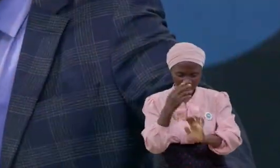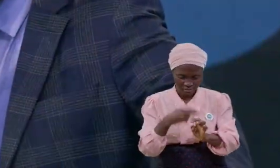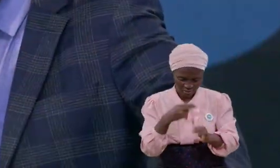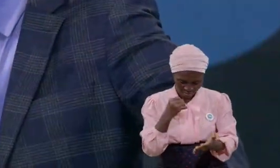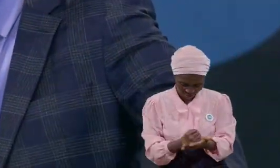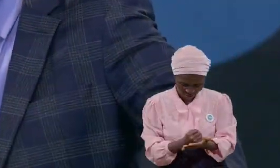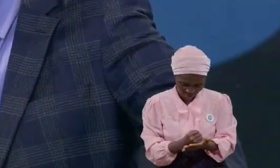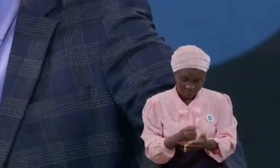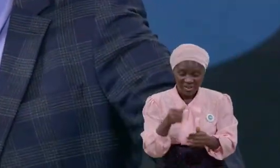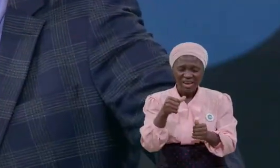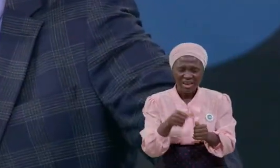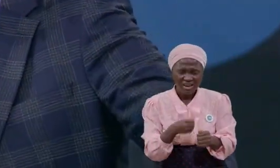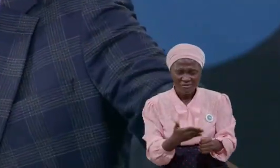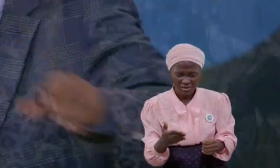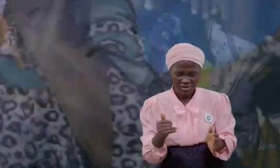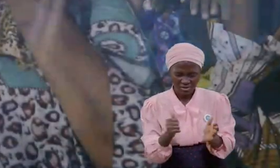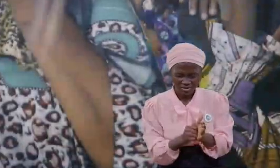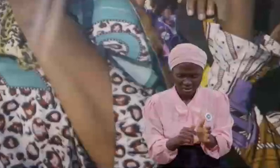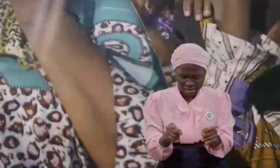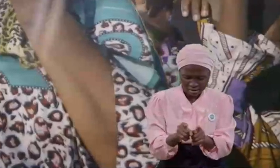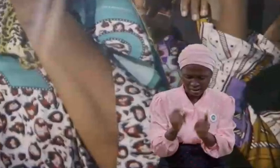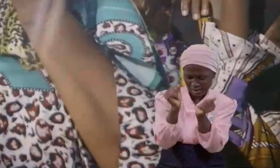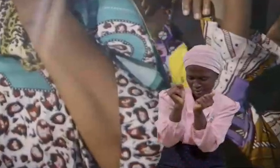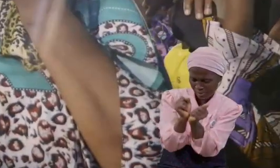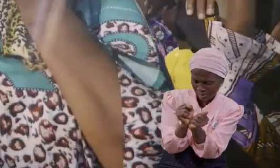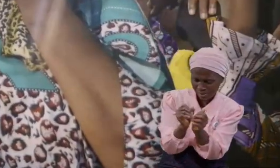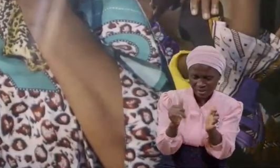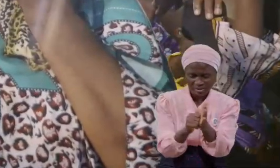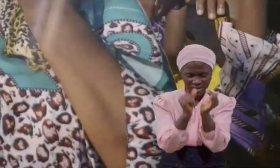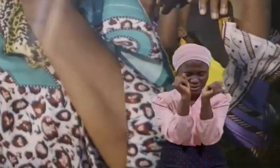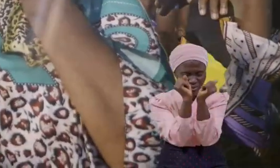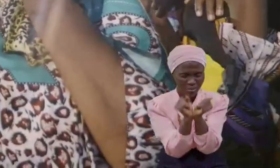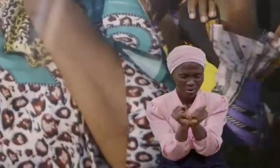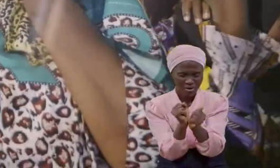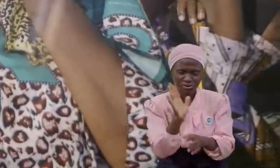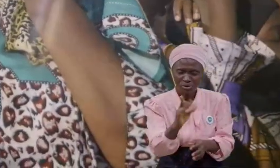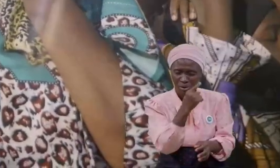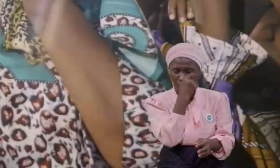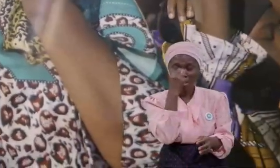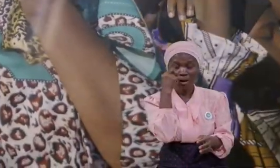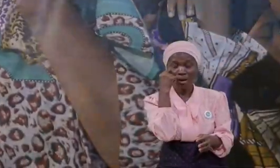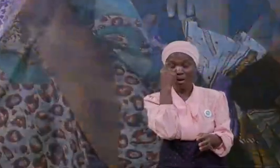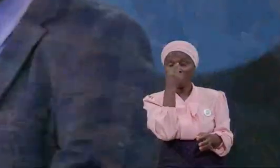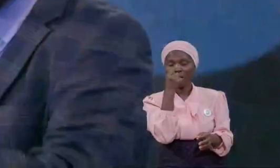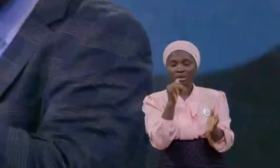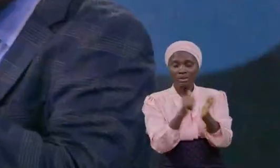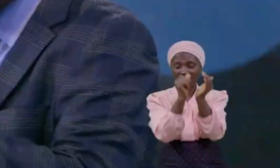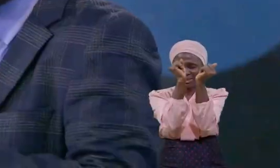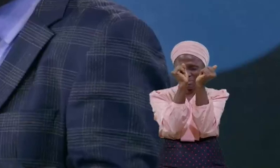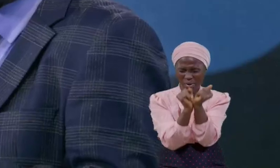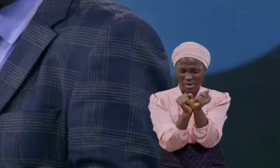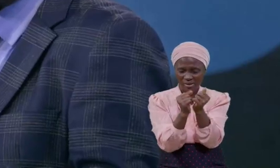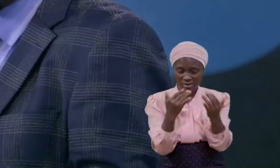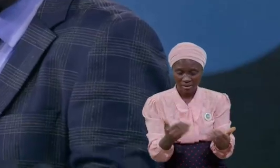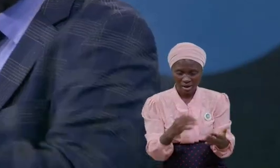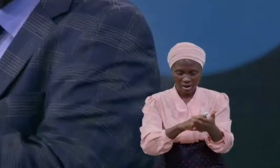Tout ce qui est comme bande dans tes yeux, que ces bandes soient ôtées maintenant. Tes yeux